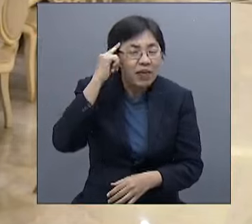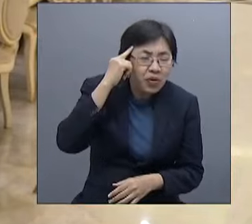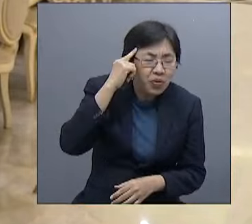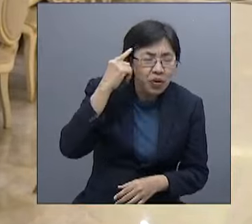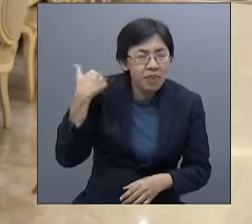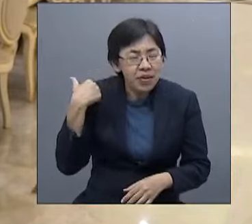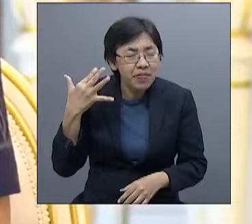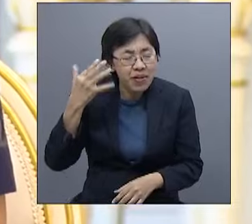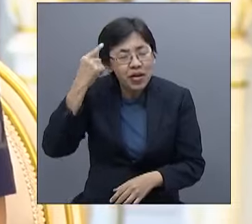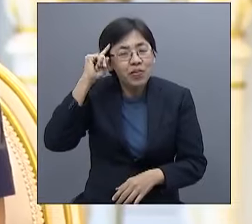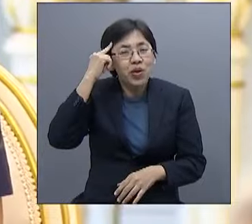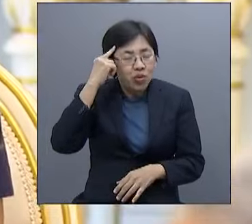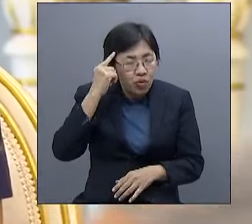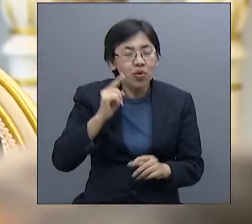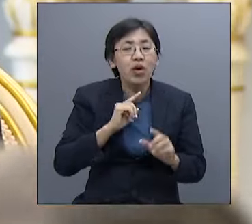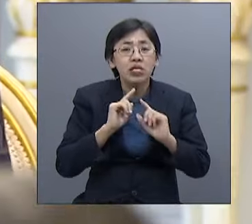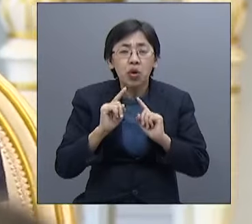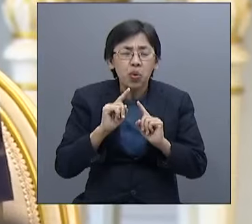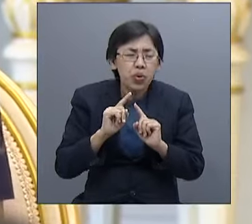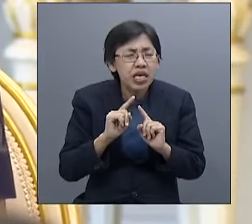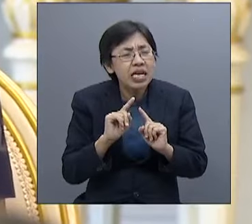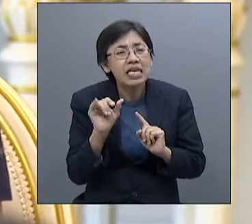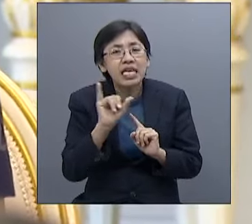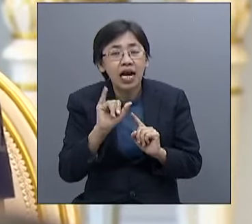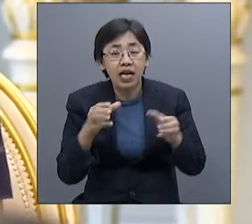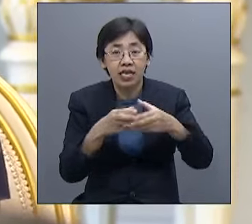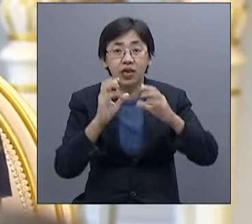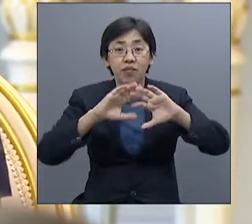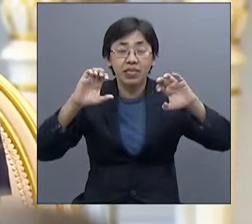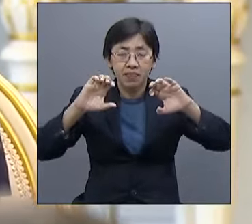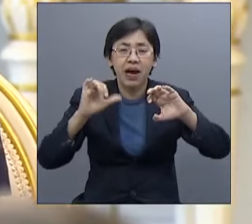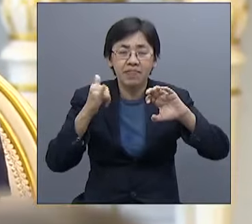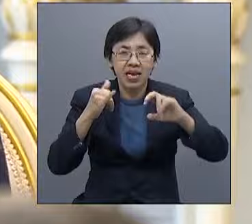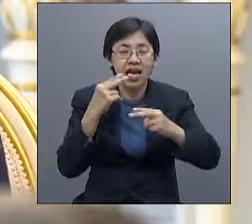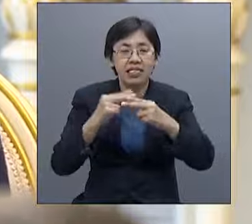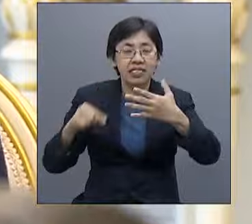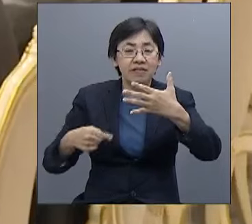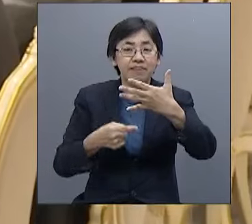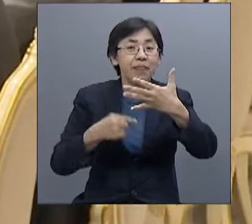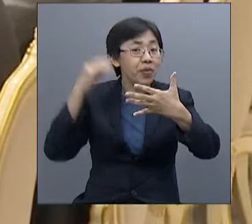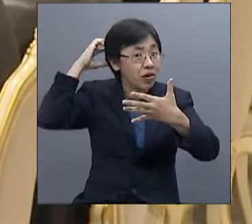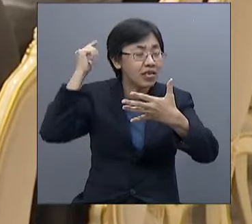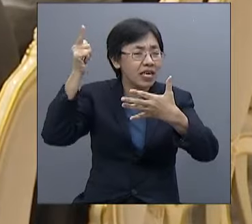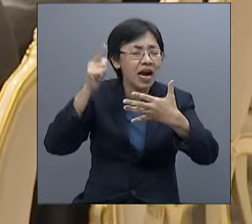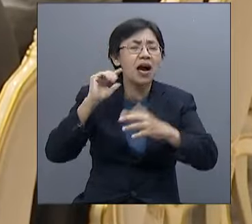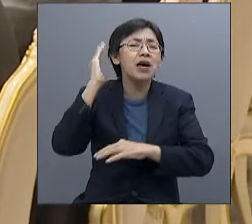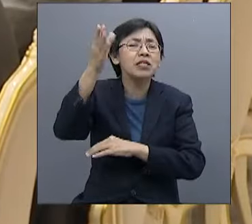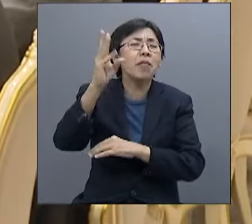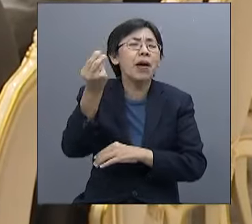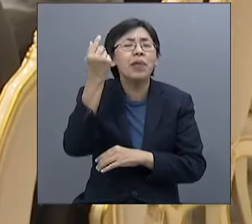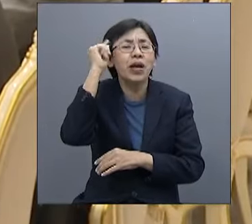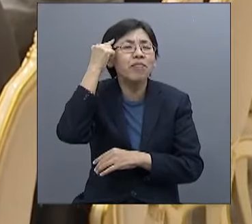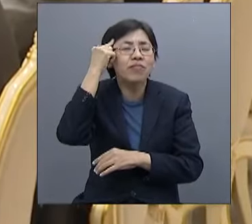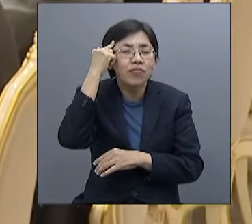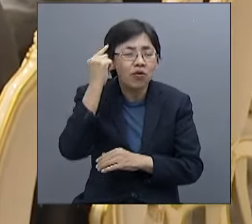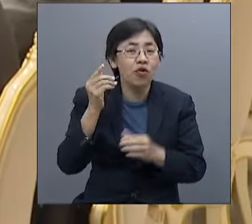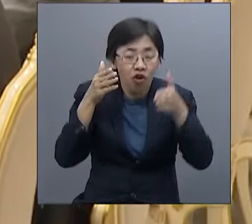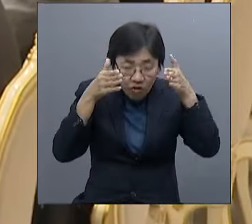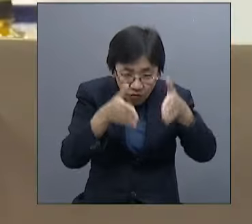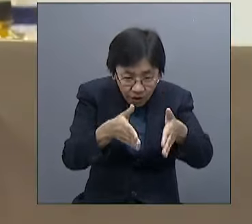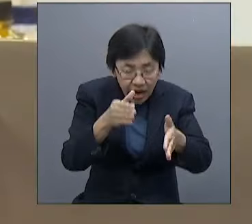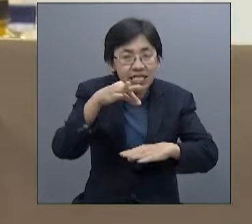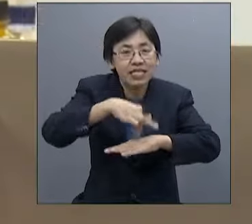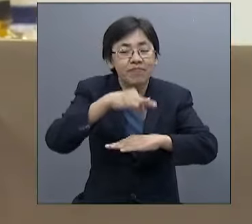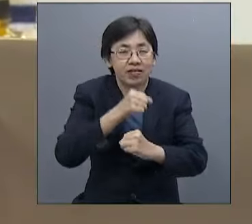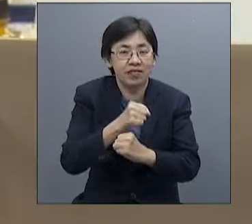แต่อยู่ที่ว่าจะมีตอนไหนในครม.เศรษฐาและที่ให้สัมภาษณ์ก็ย้ำชัดค่ะว่าโฟกัสอยู่กับตำแหน่งที่